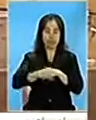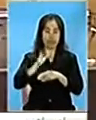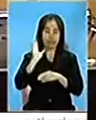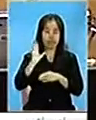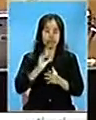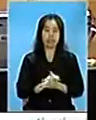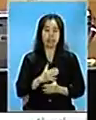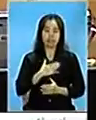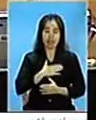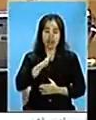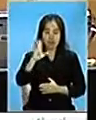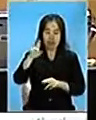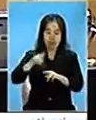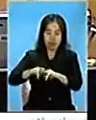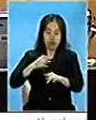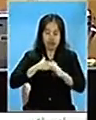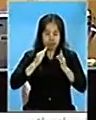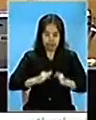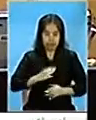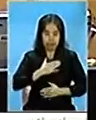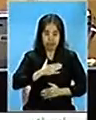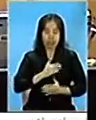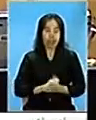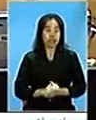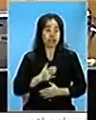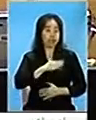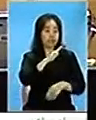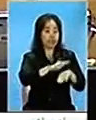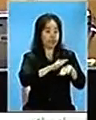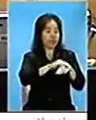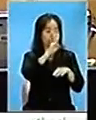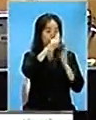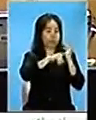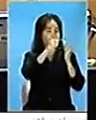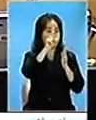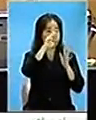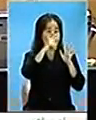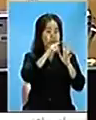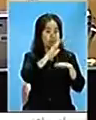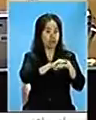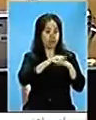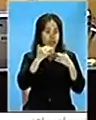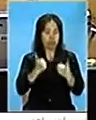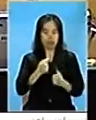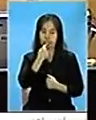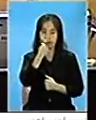จฉัยท่านนั่งลงก่อนท่านวิชาครับก็ในสภาเราพยายามจะไม่พูด